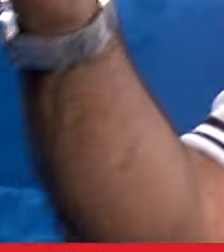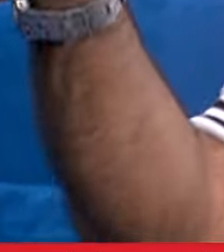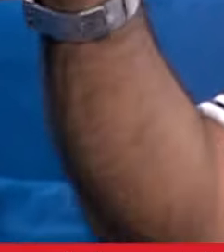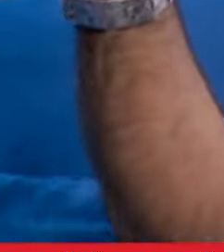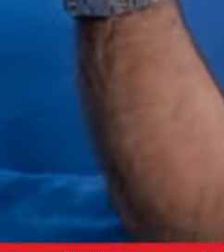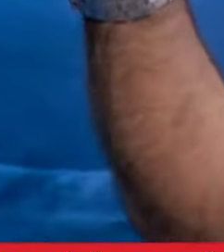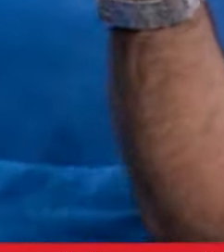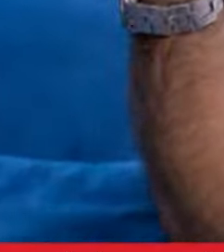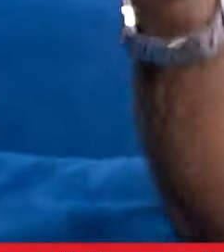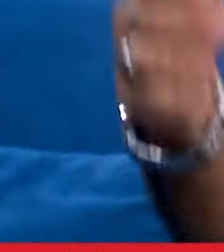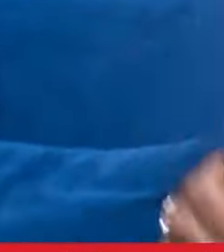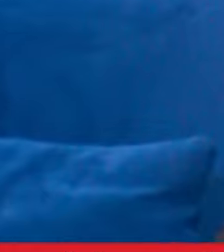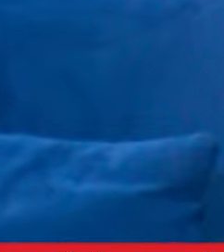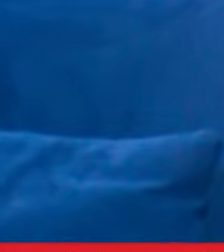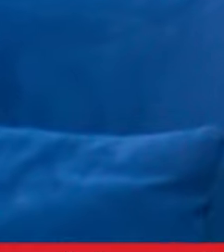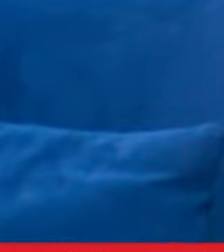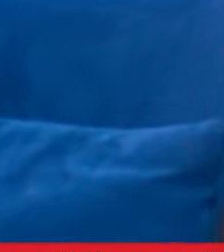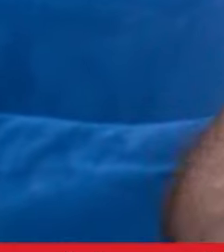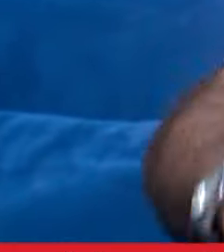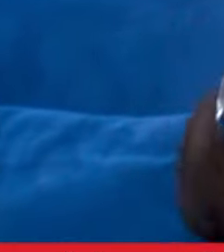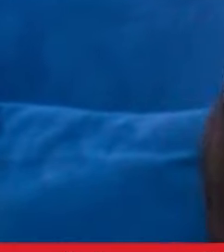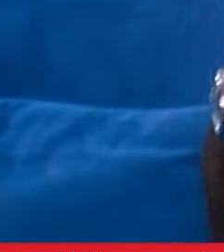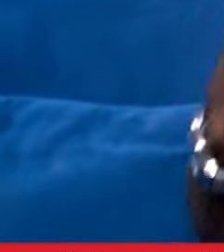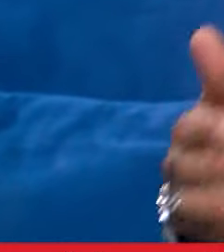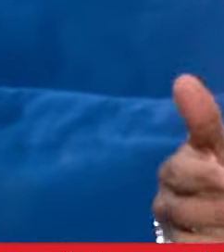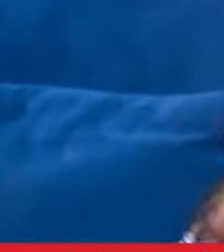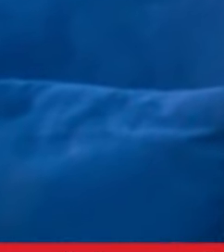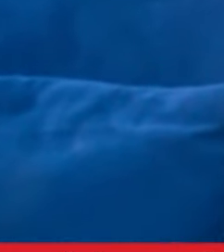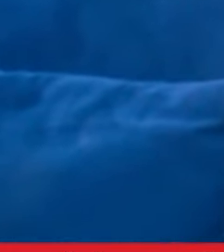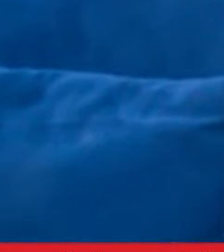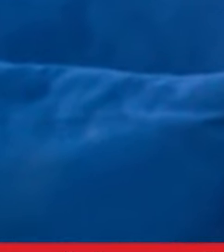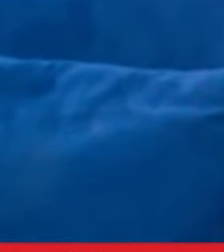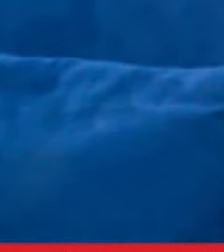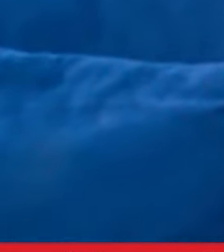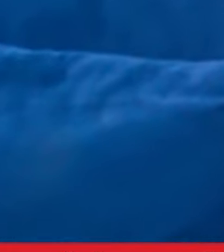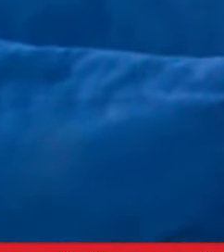تكون ويرفرف العمر الجميل